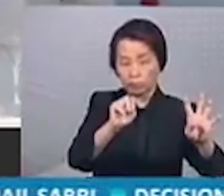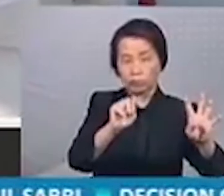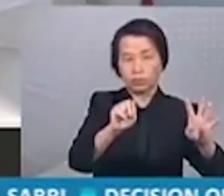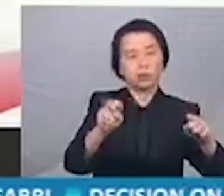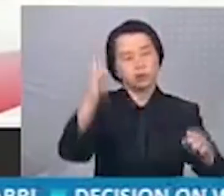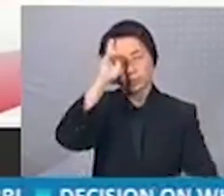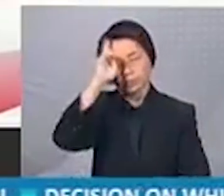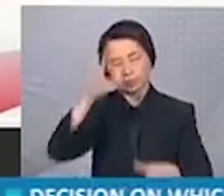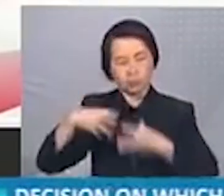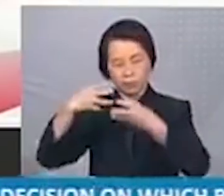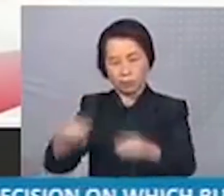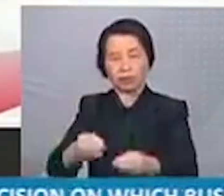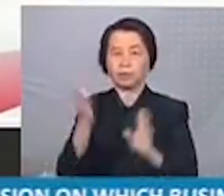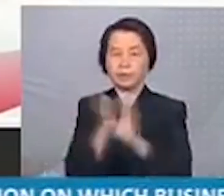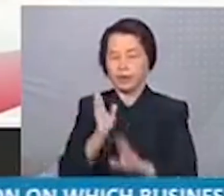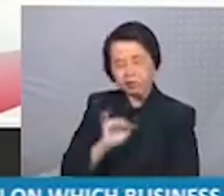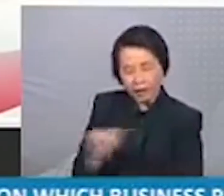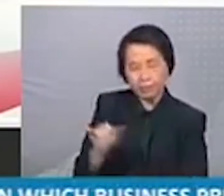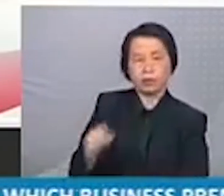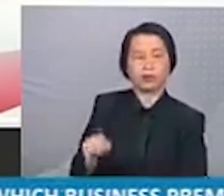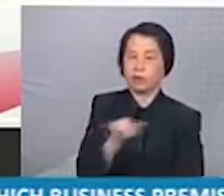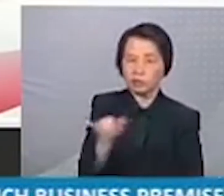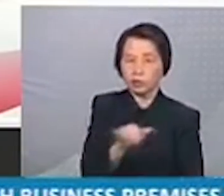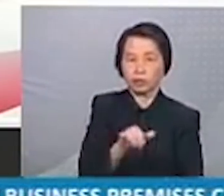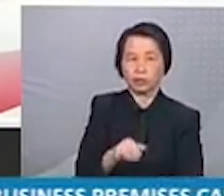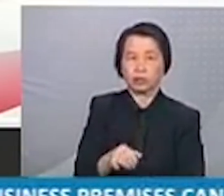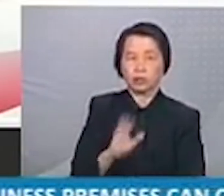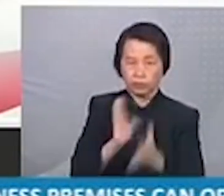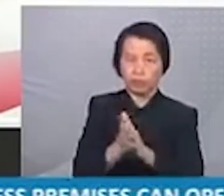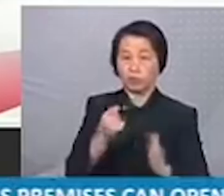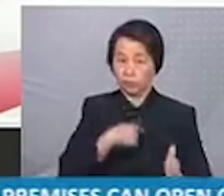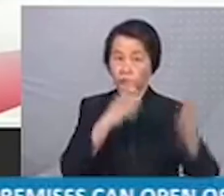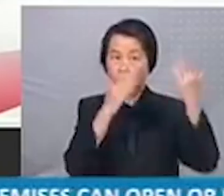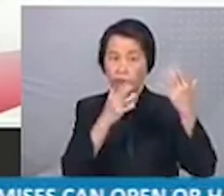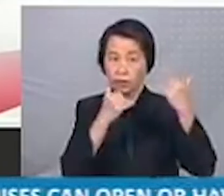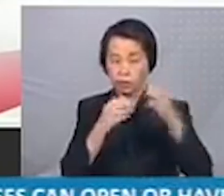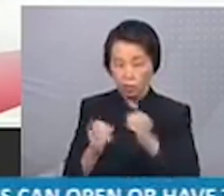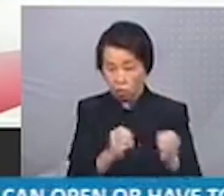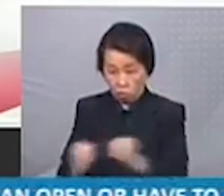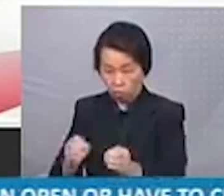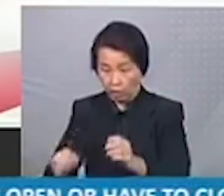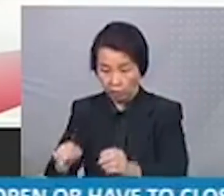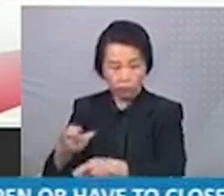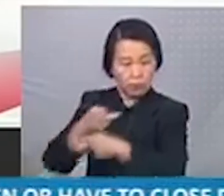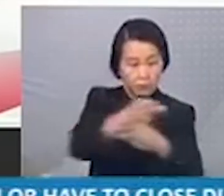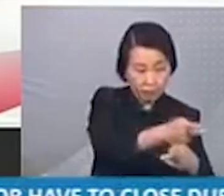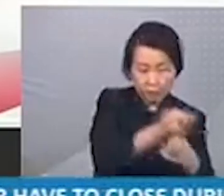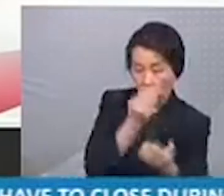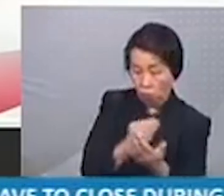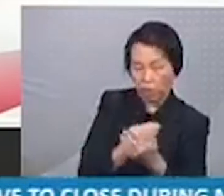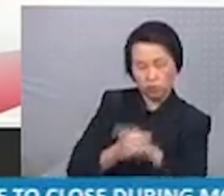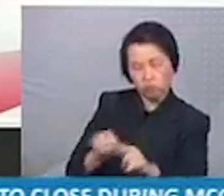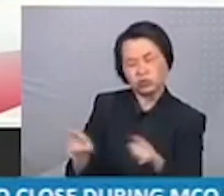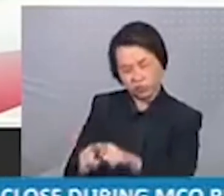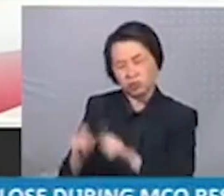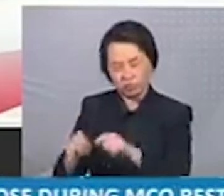telah diberikan oleh pihak bank Saya berharap Organisasi Pemberi pinjaman uang turut